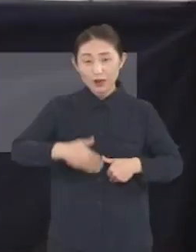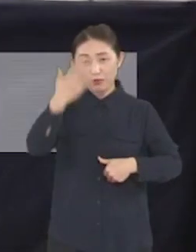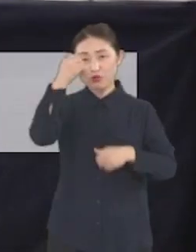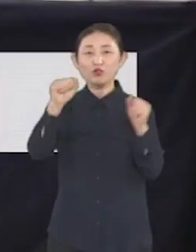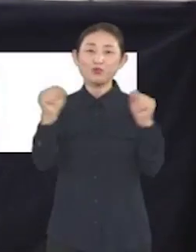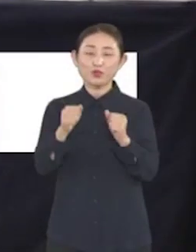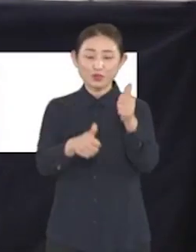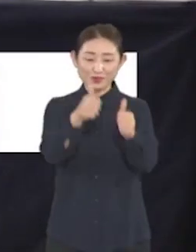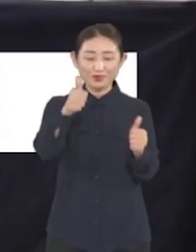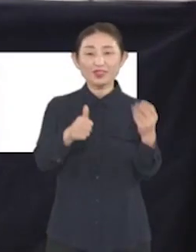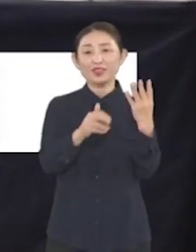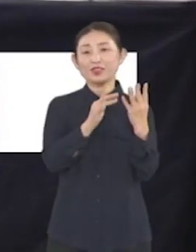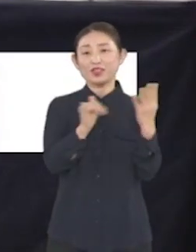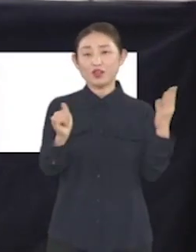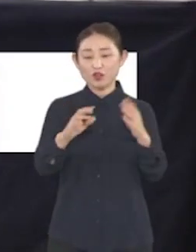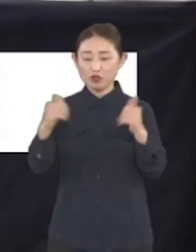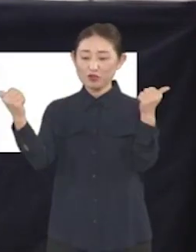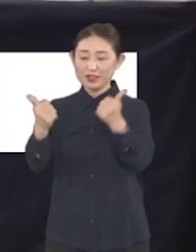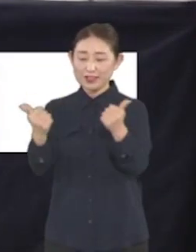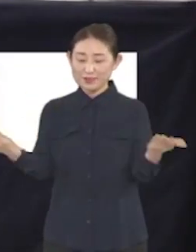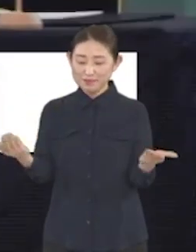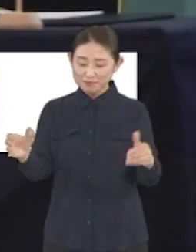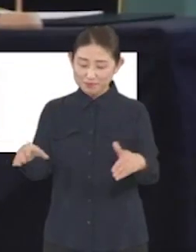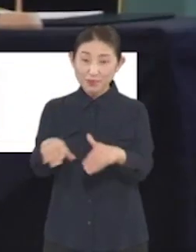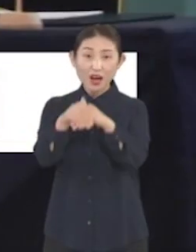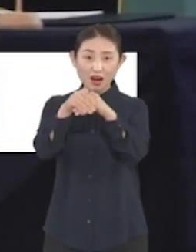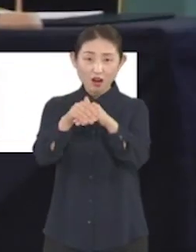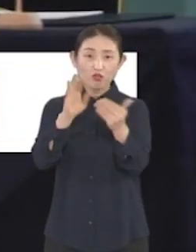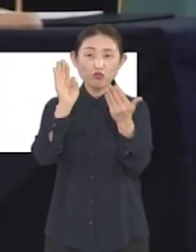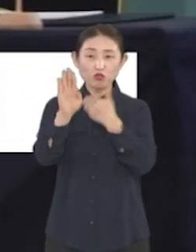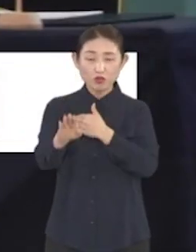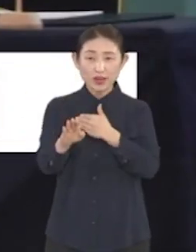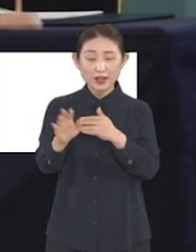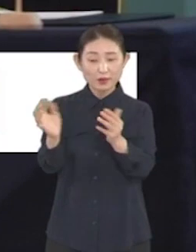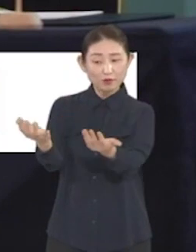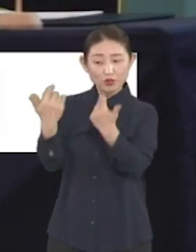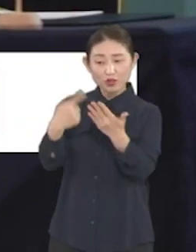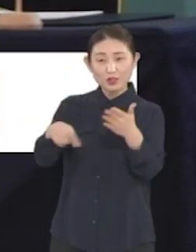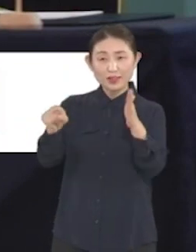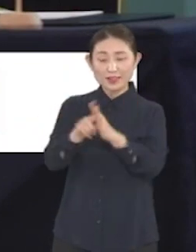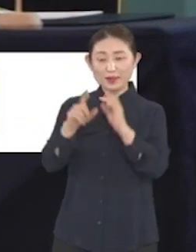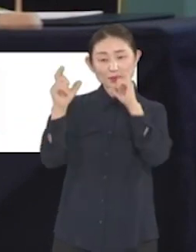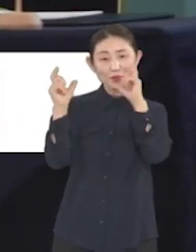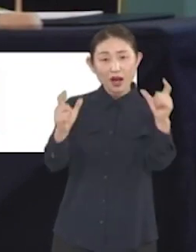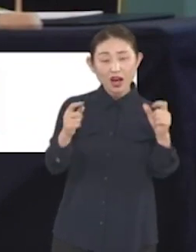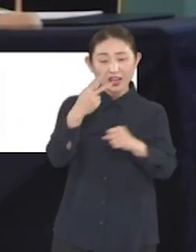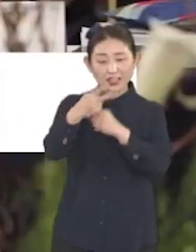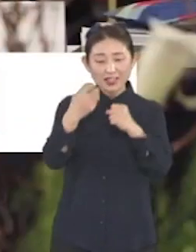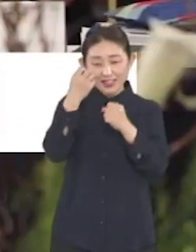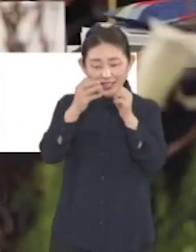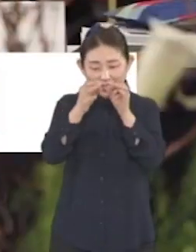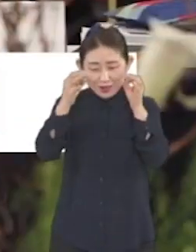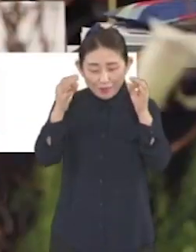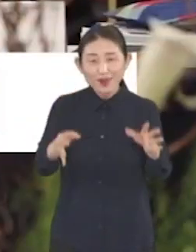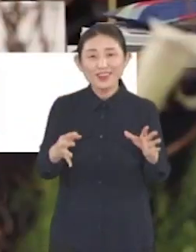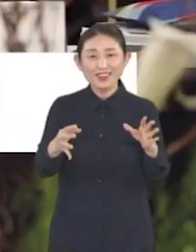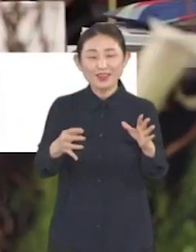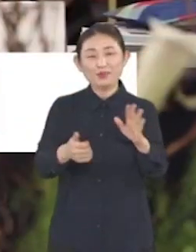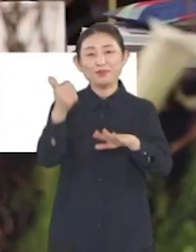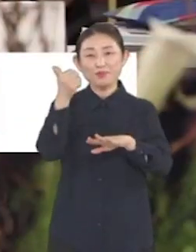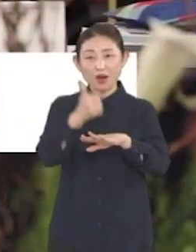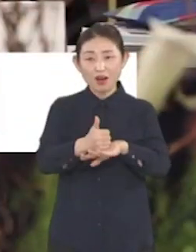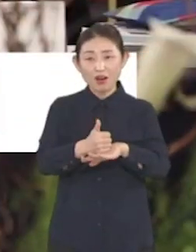충북 시도지사가 국회에서 업무 협약을 체결하고 대회 유치를 천명한 지 2년 4개월. 결국